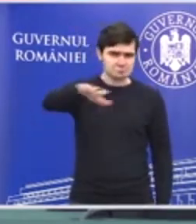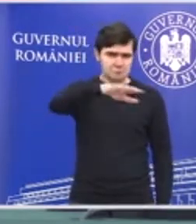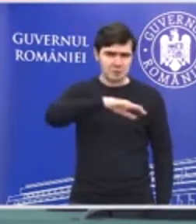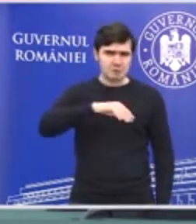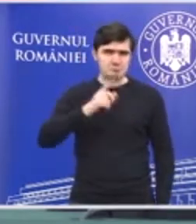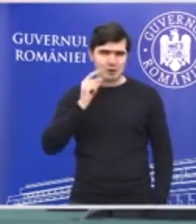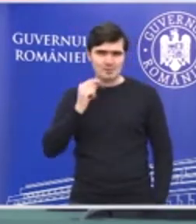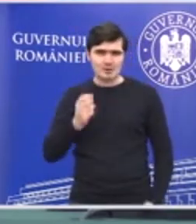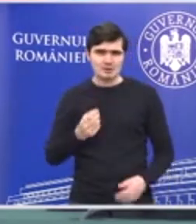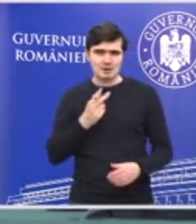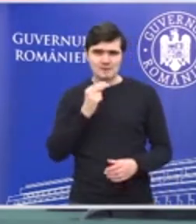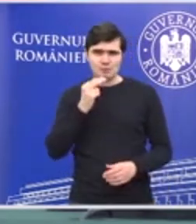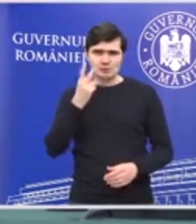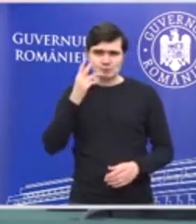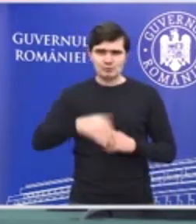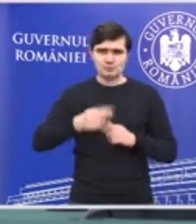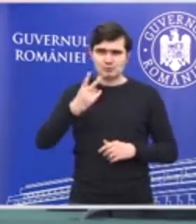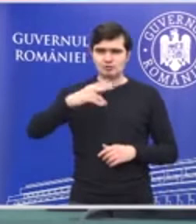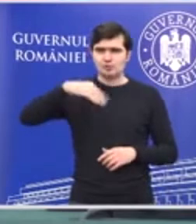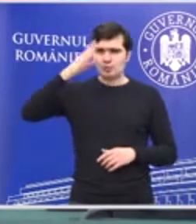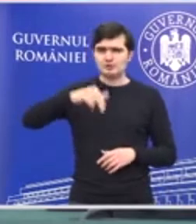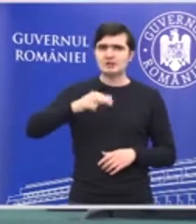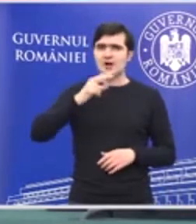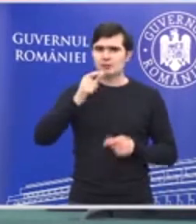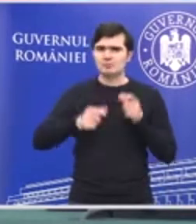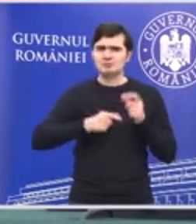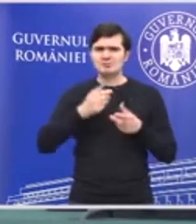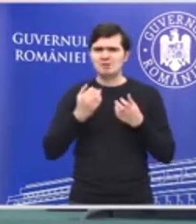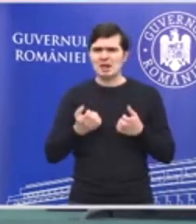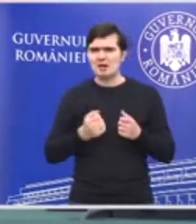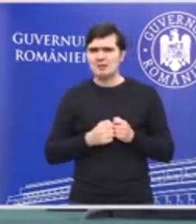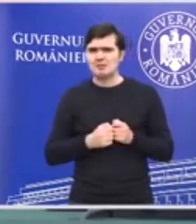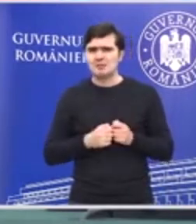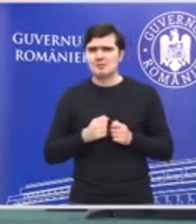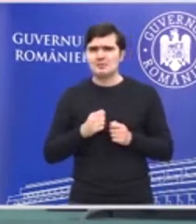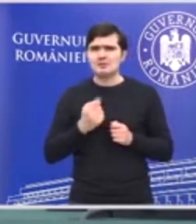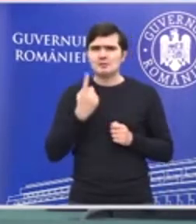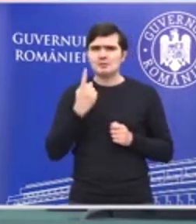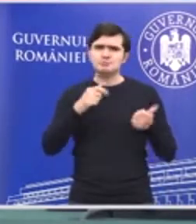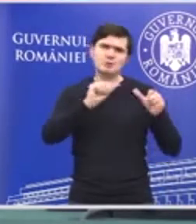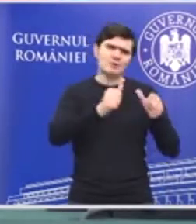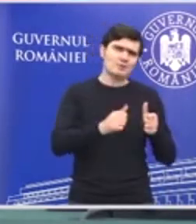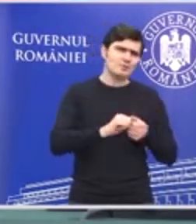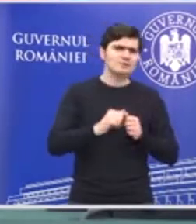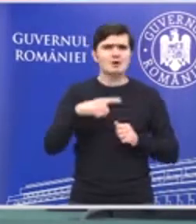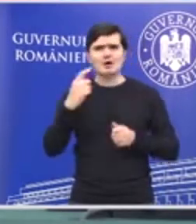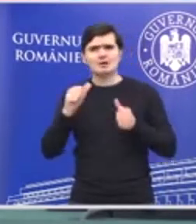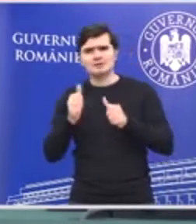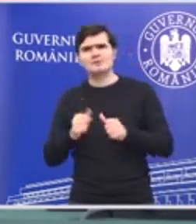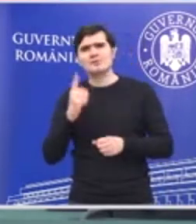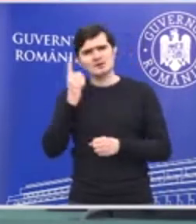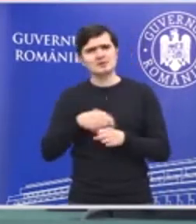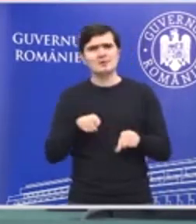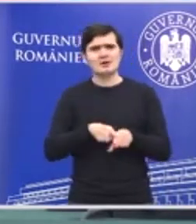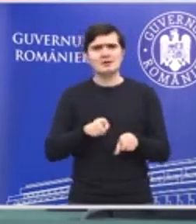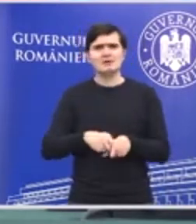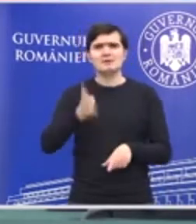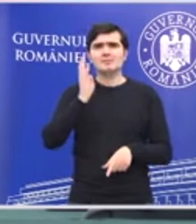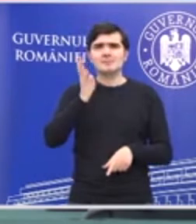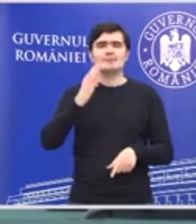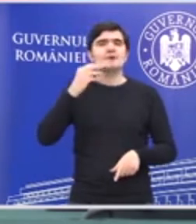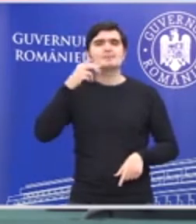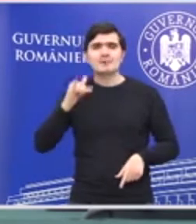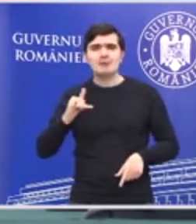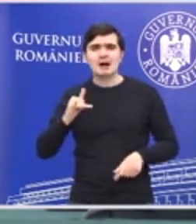2 zile s-a vorbit foarte mult despre faptul că, într-o formă sau alta, va trebui în curând, chiar din 14 mai